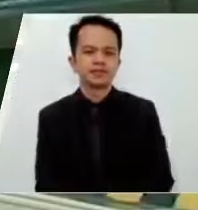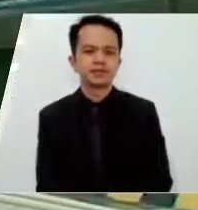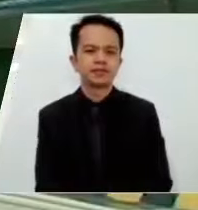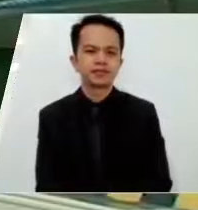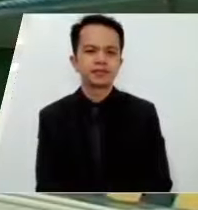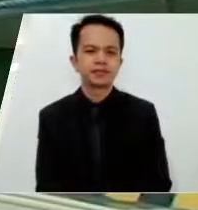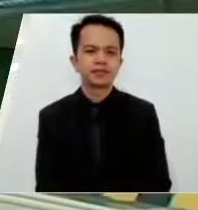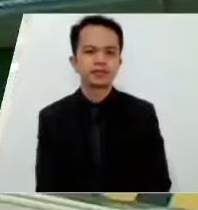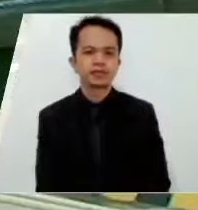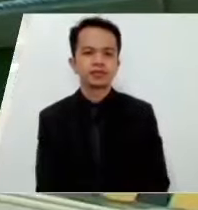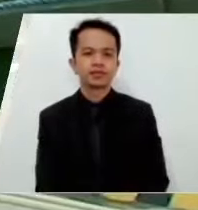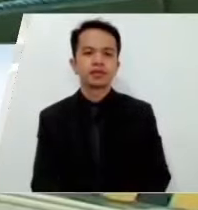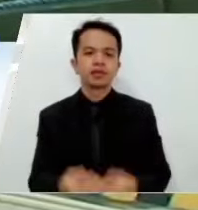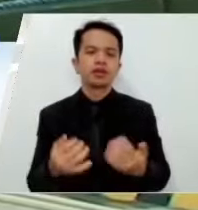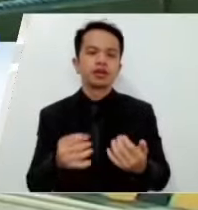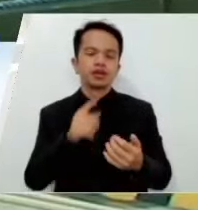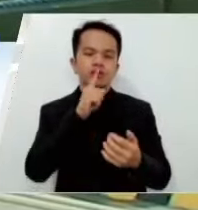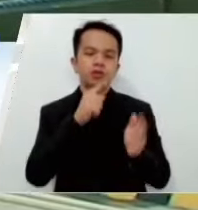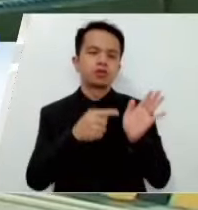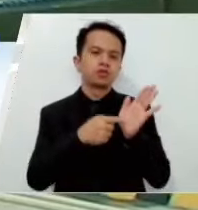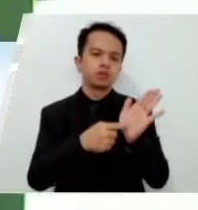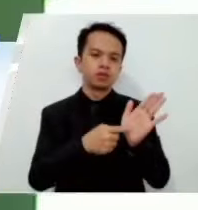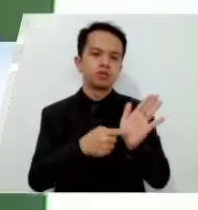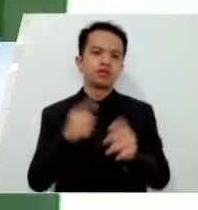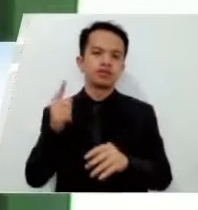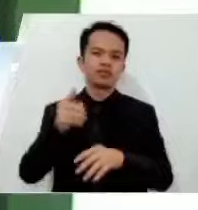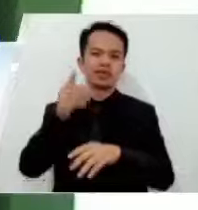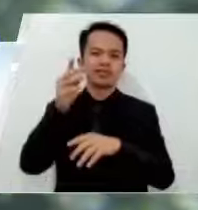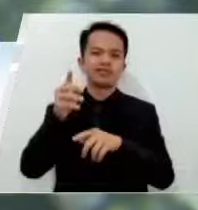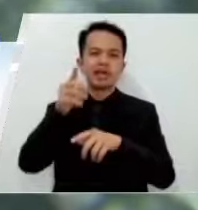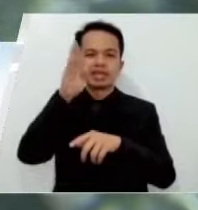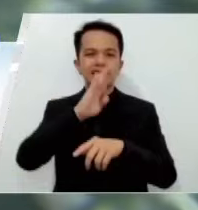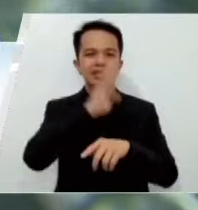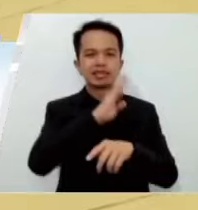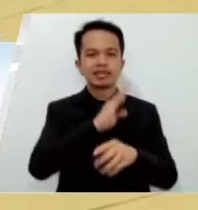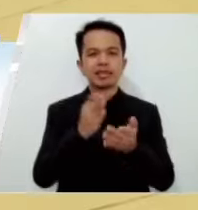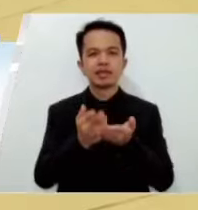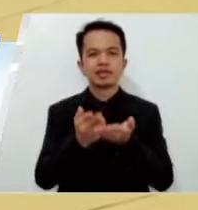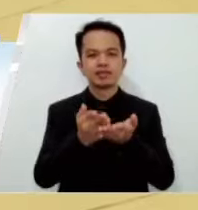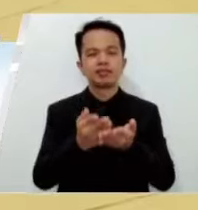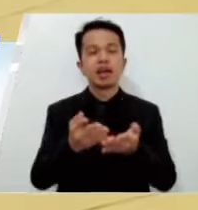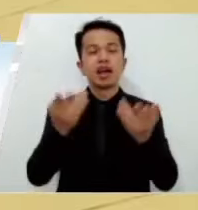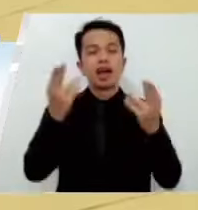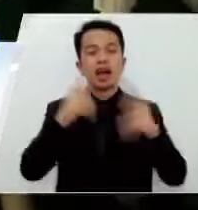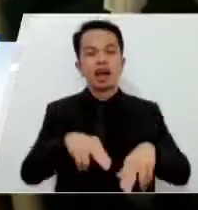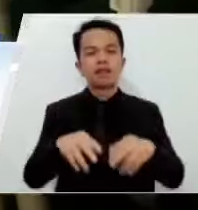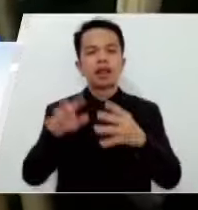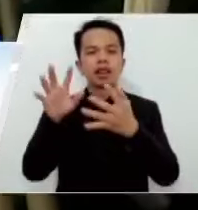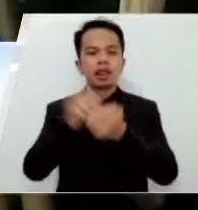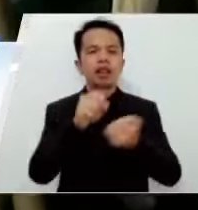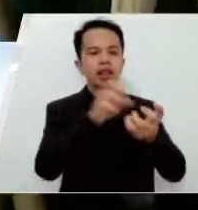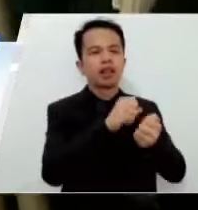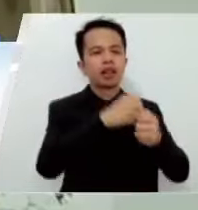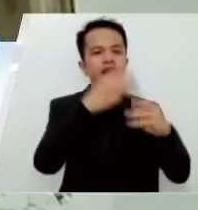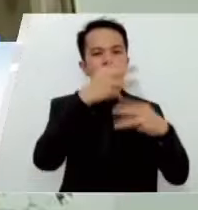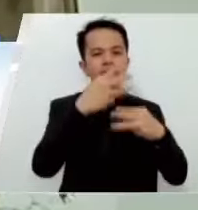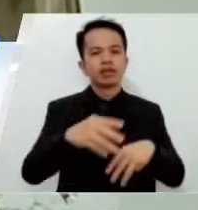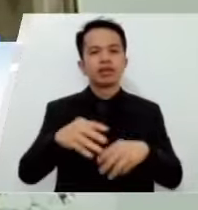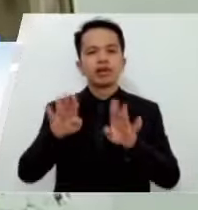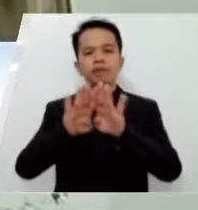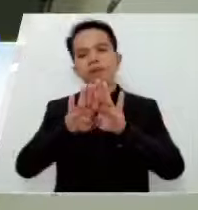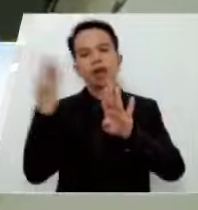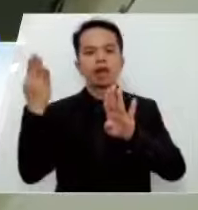Bakas pa rin sa tindi ng pinsalang tinamo ng Unayza May 4. Basag ang mga salamin, tuklap ang bubong at sira ang dingding.